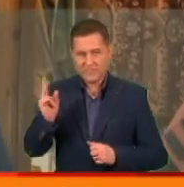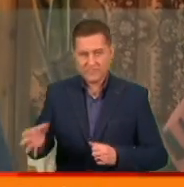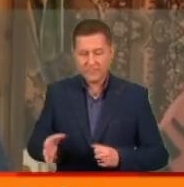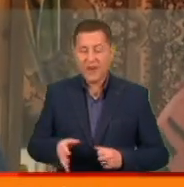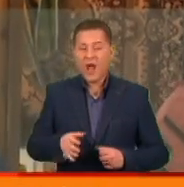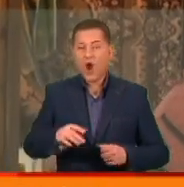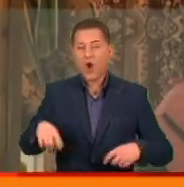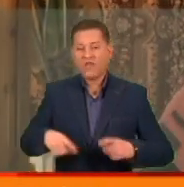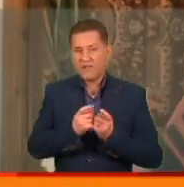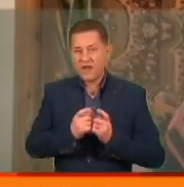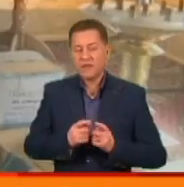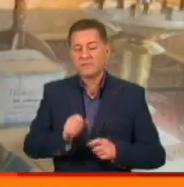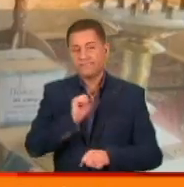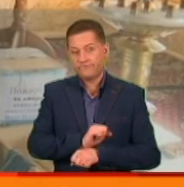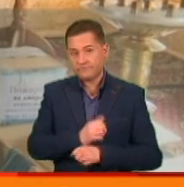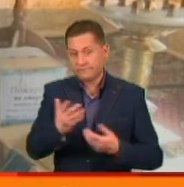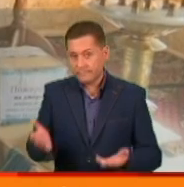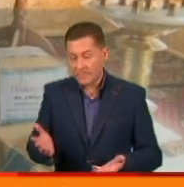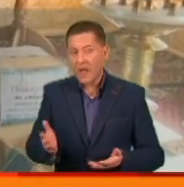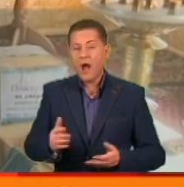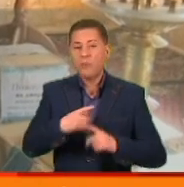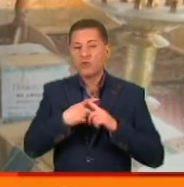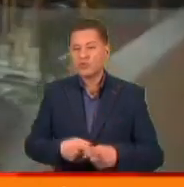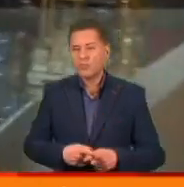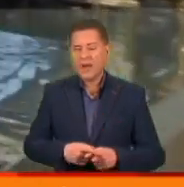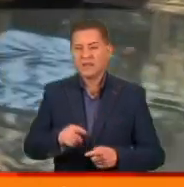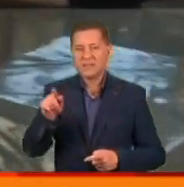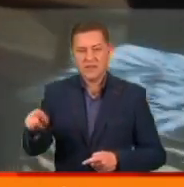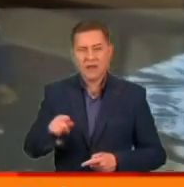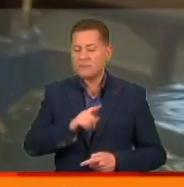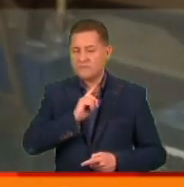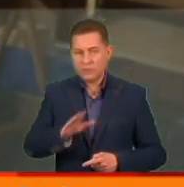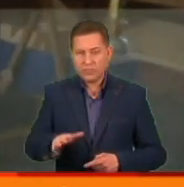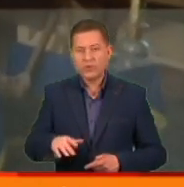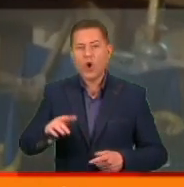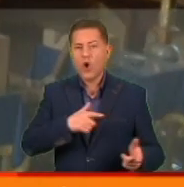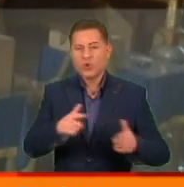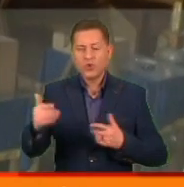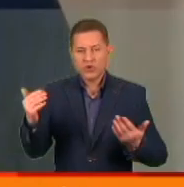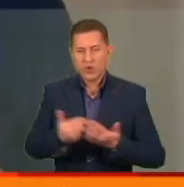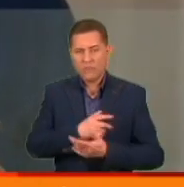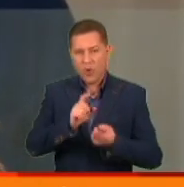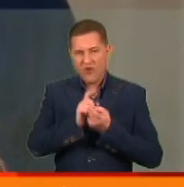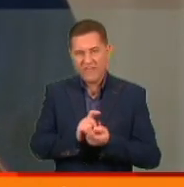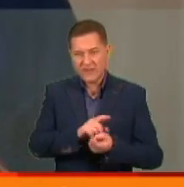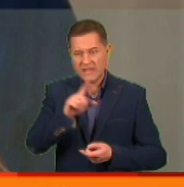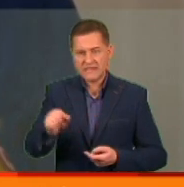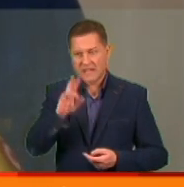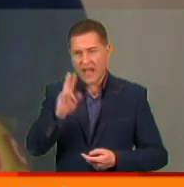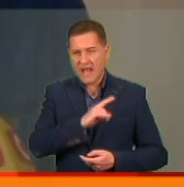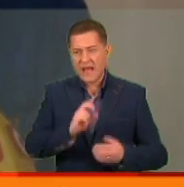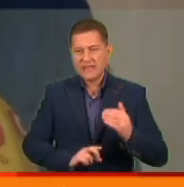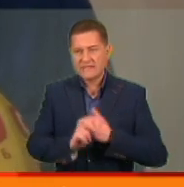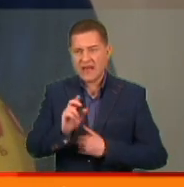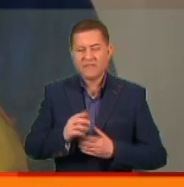конфлікт, погоджуються селяни, заморожений. Але поступатися не збираються і готуються до нової війни за церкву. Якщо вони тільки попробують